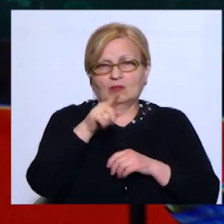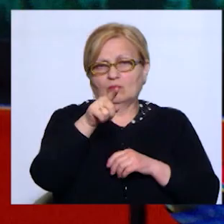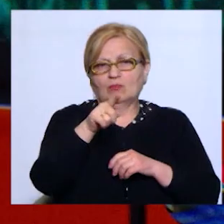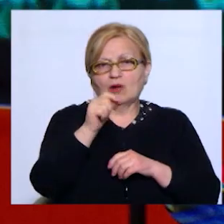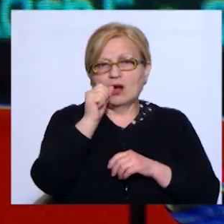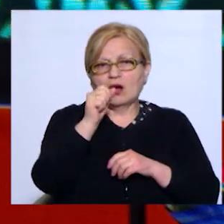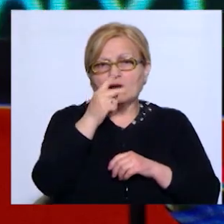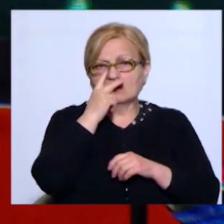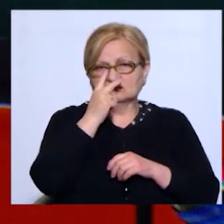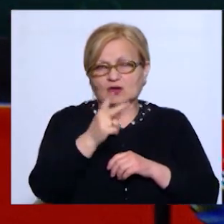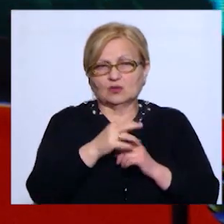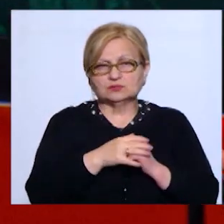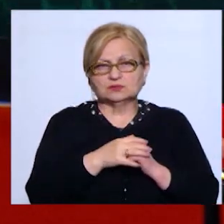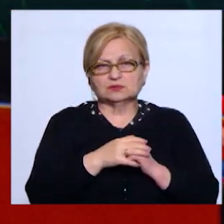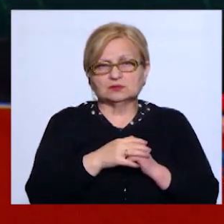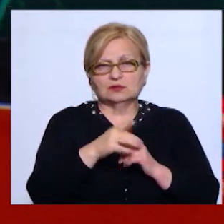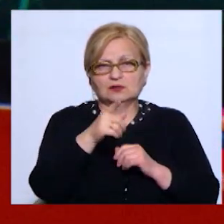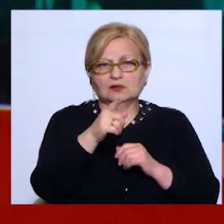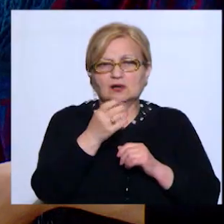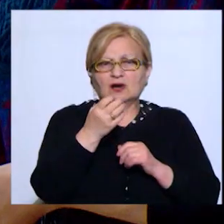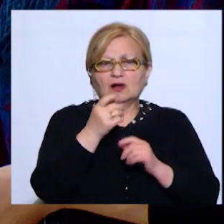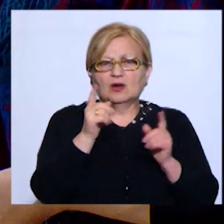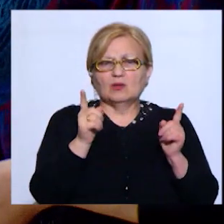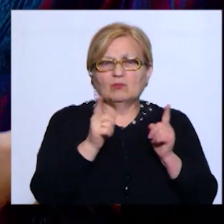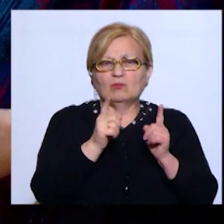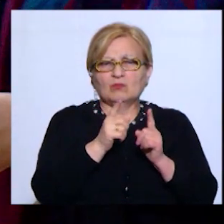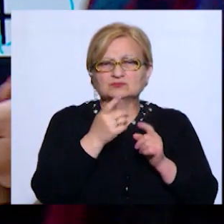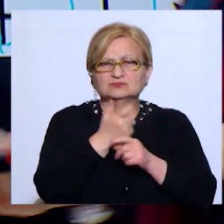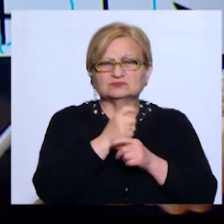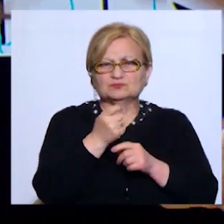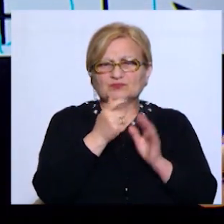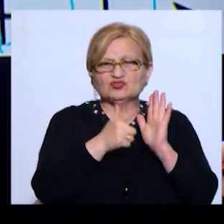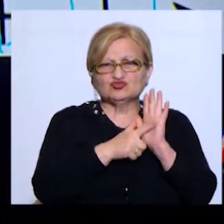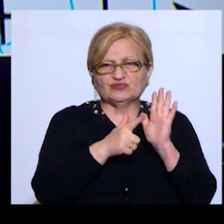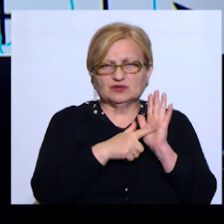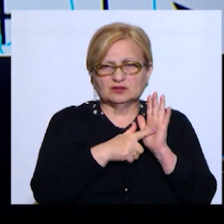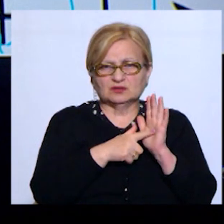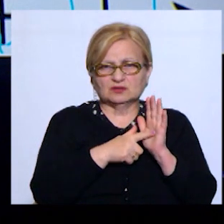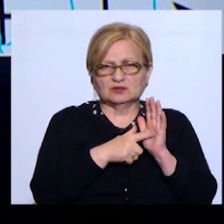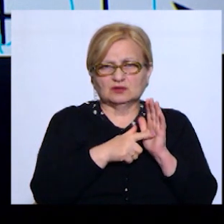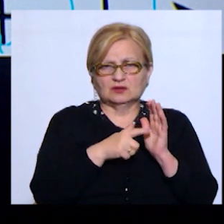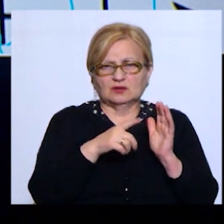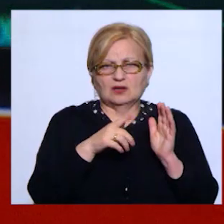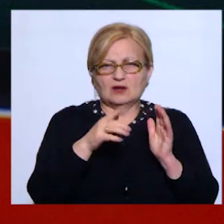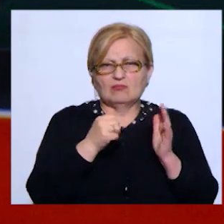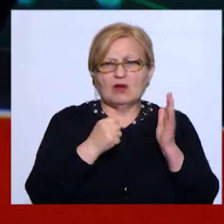რო დავამუშავო, ნახეთ, ანუ მისი მინიმალური შედეგი იყო სადღაც 7, მაქსიმალური